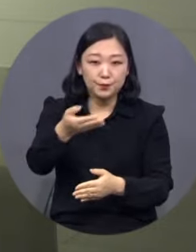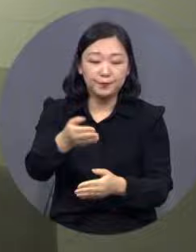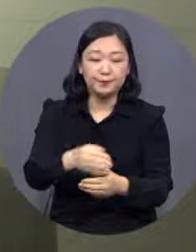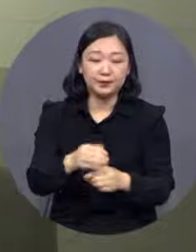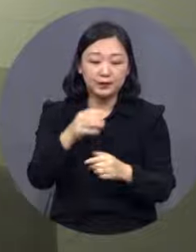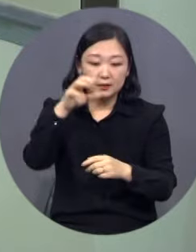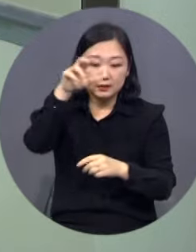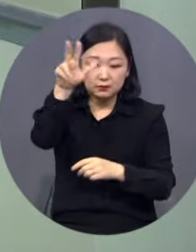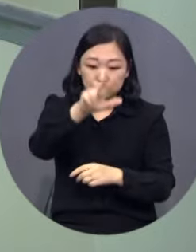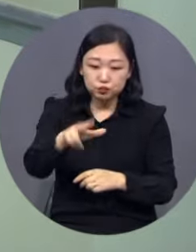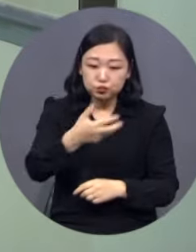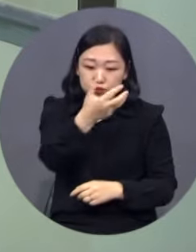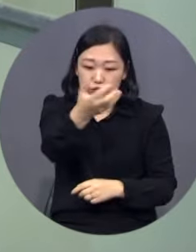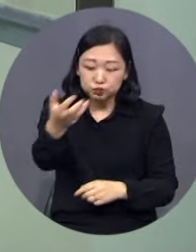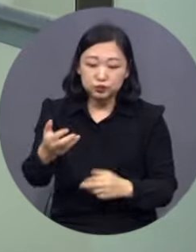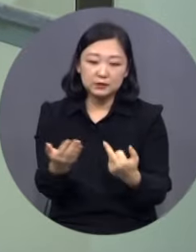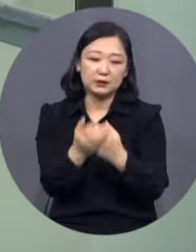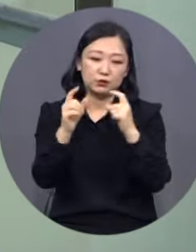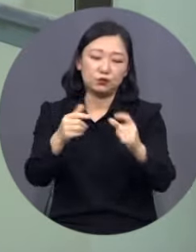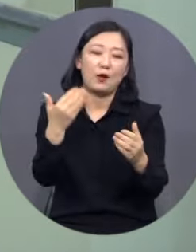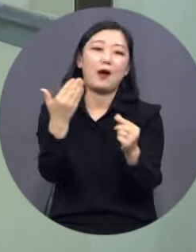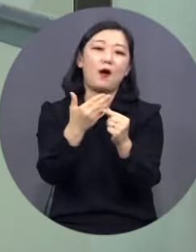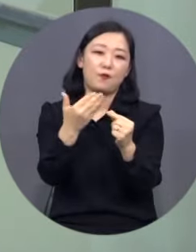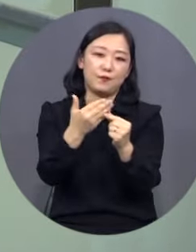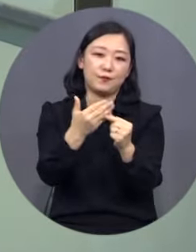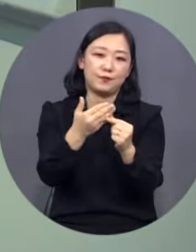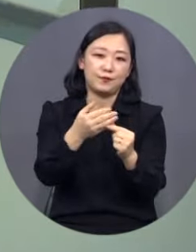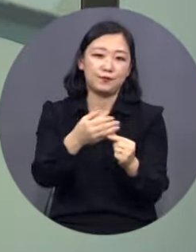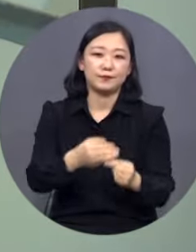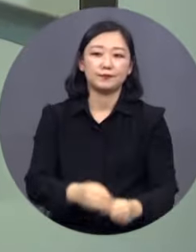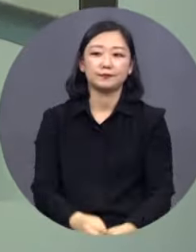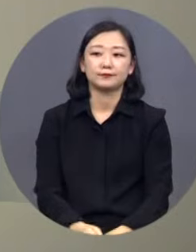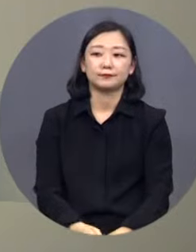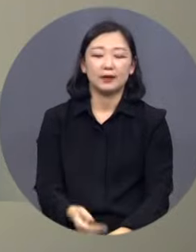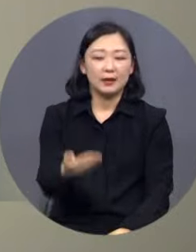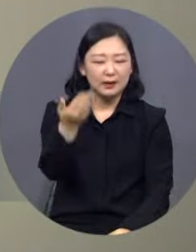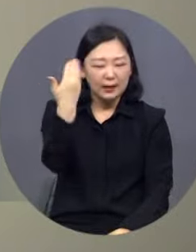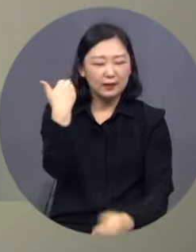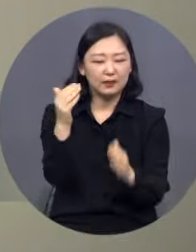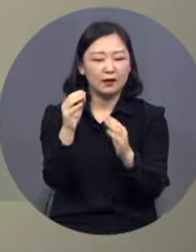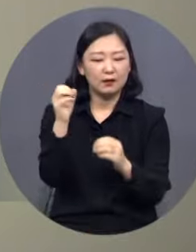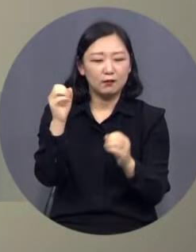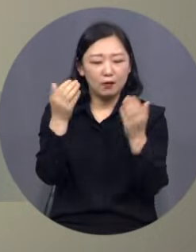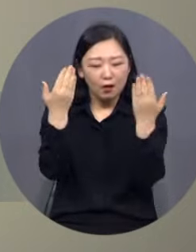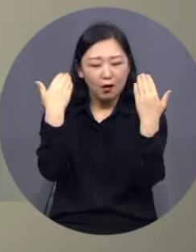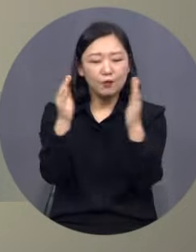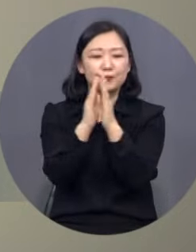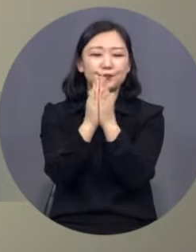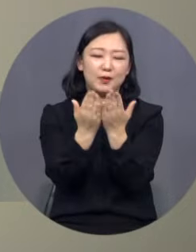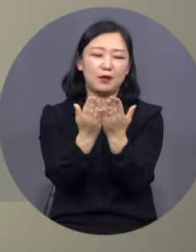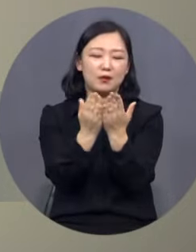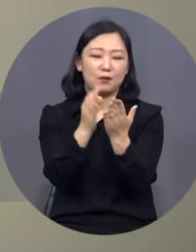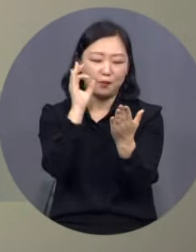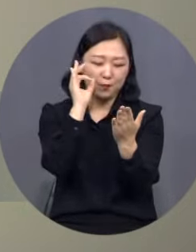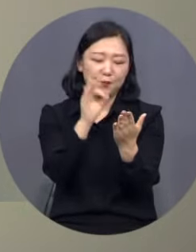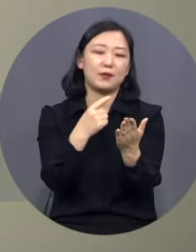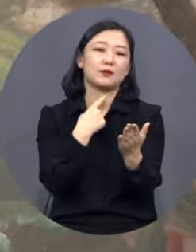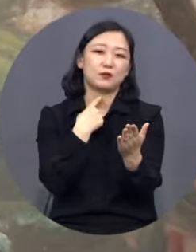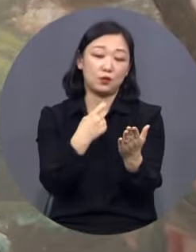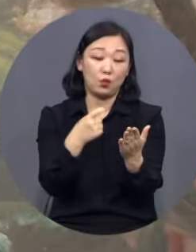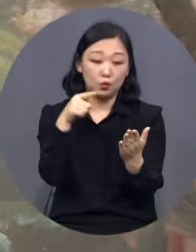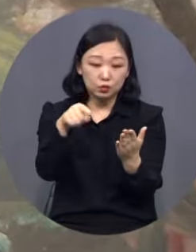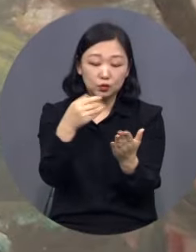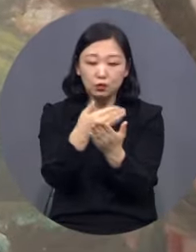지역 순회전인데 제주가 아홉 번째입니다. 옛날에 교과서에나 보던 그런 작가생들 작품을